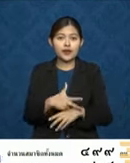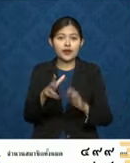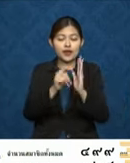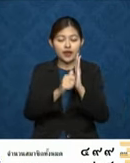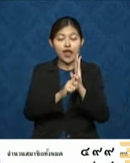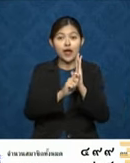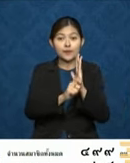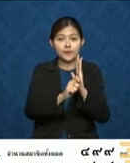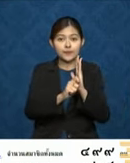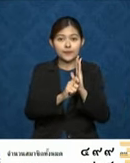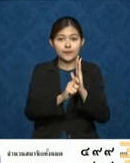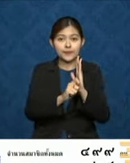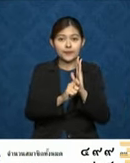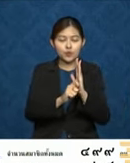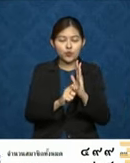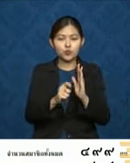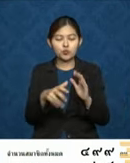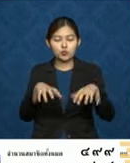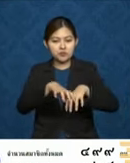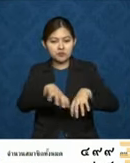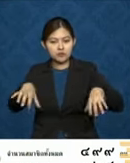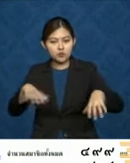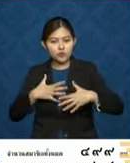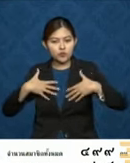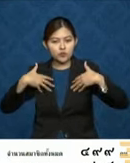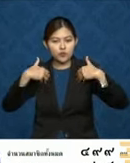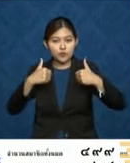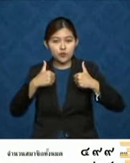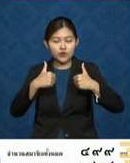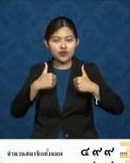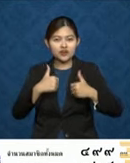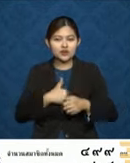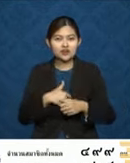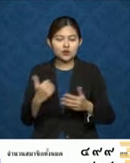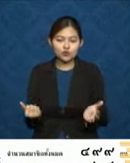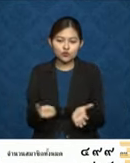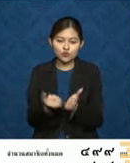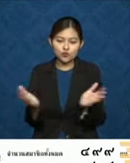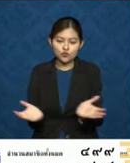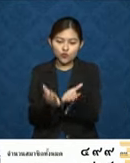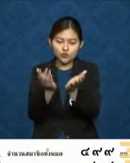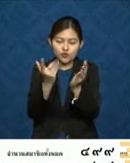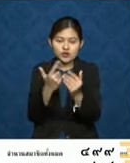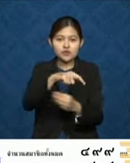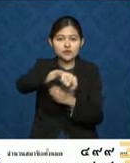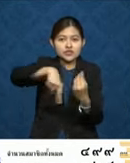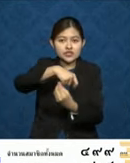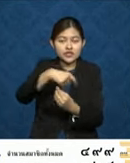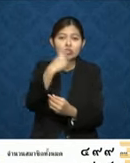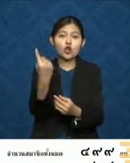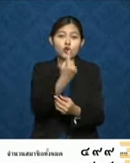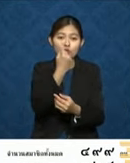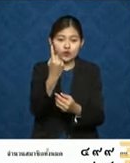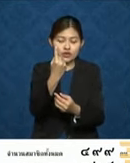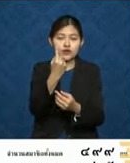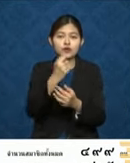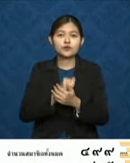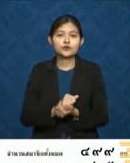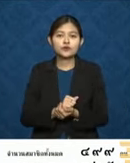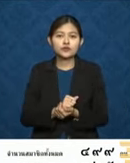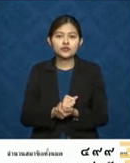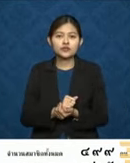เจริญเป็นเมืองที่น่าอยู่และส่งผลดีในด้านเศรษฐกิจและการท่องเที่ยวยังจะทำให้เกิดพื้นที่